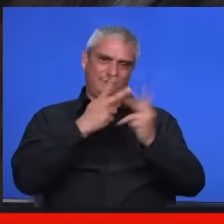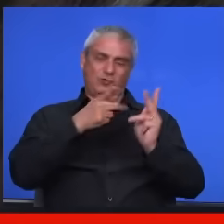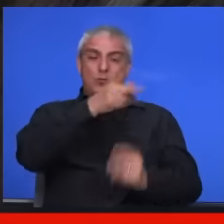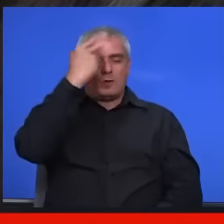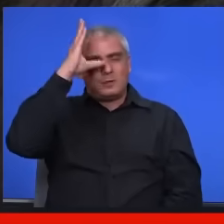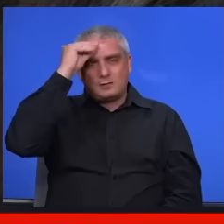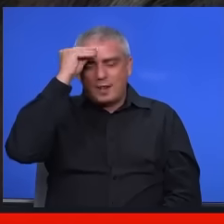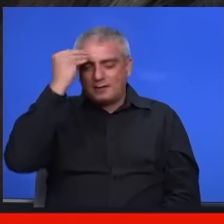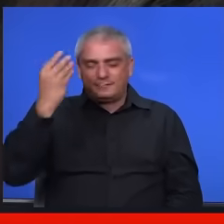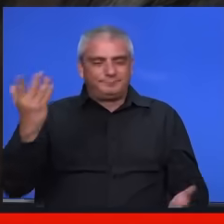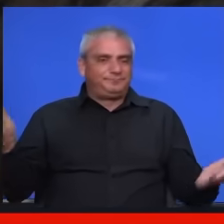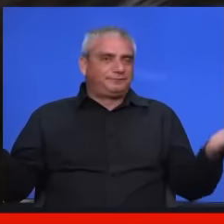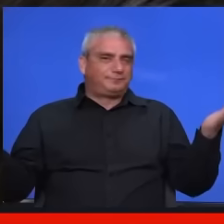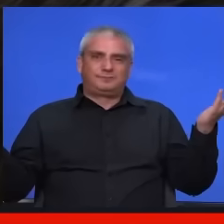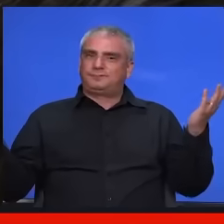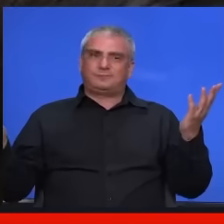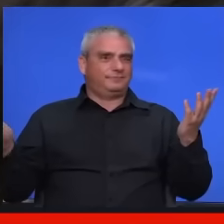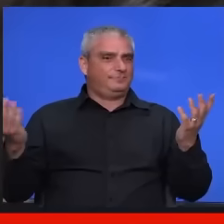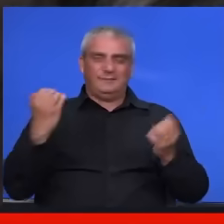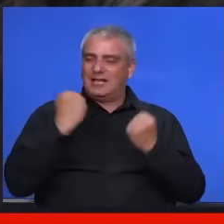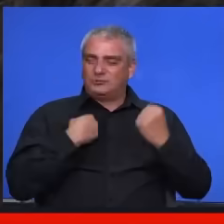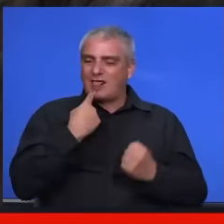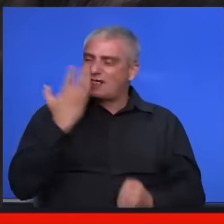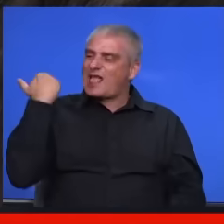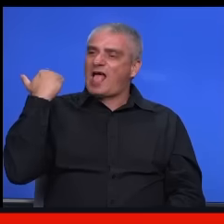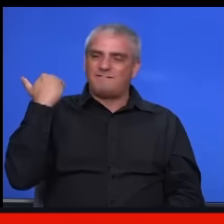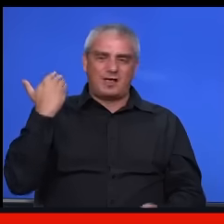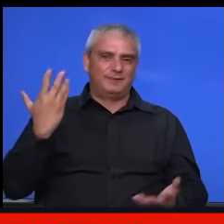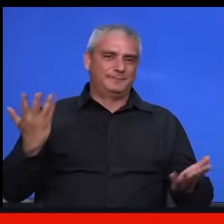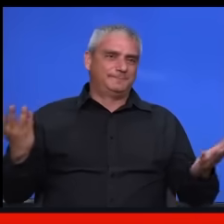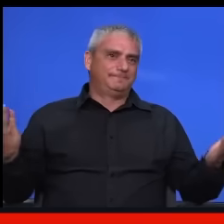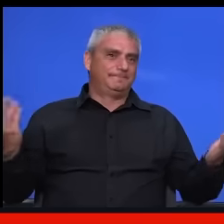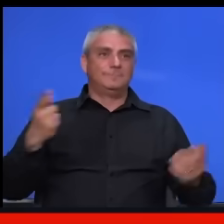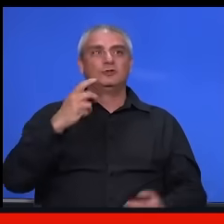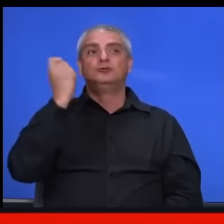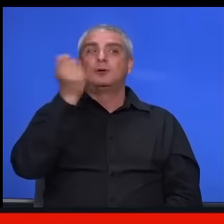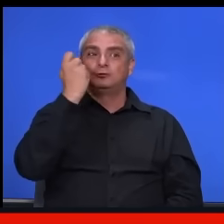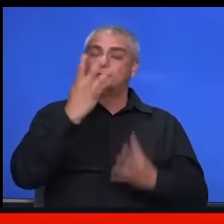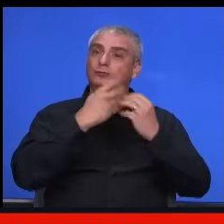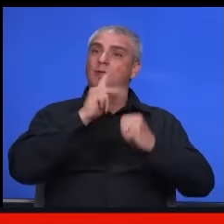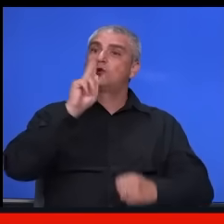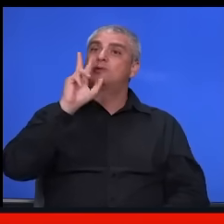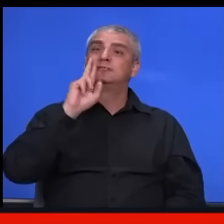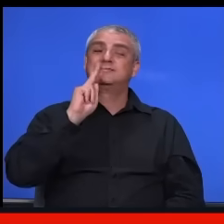ילד קשה לדבר עליו באהבה. אבל שלום, משפחת קוצרו.